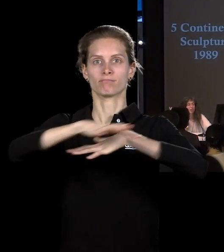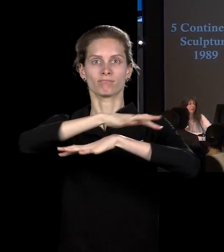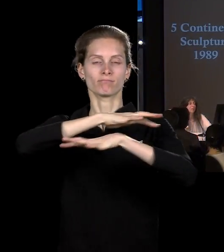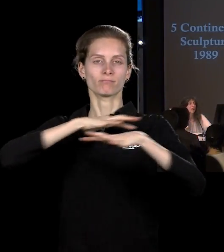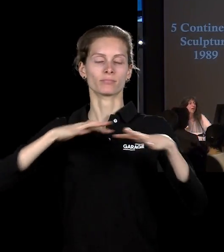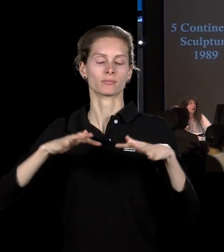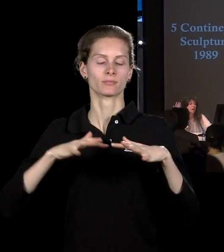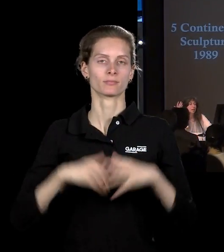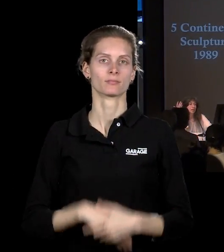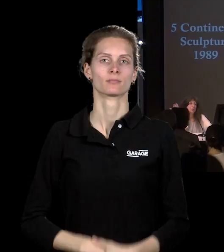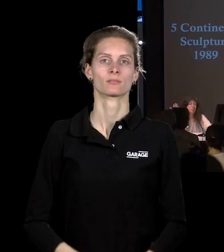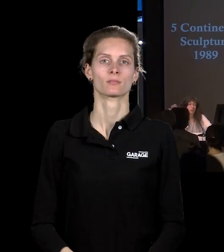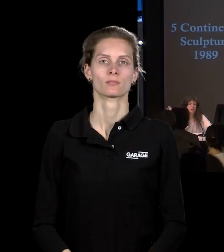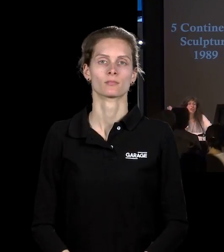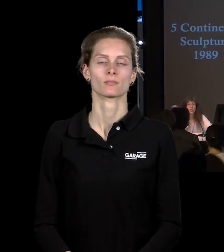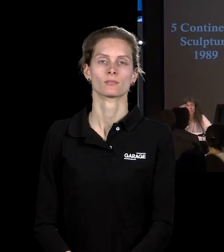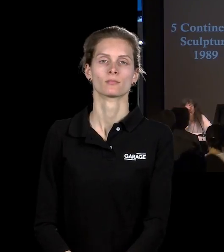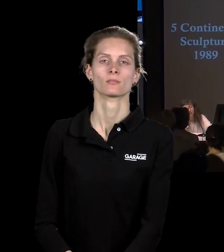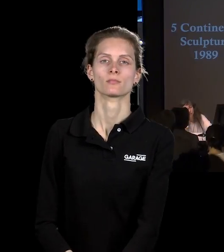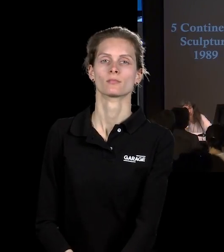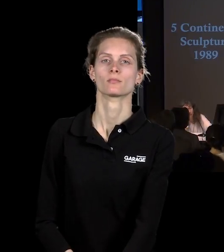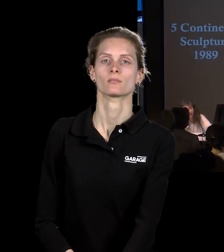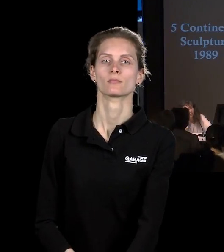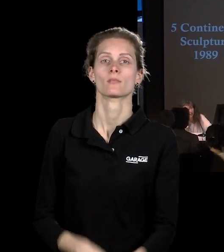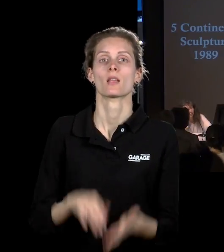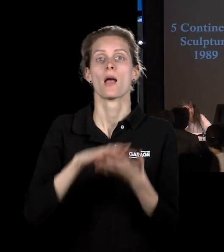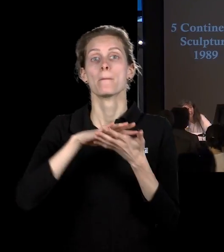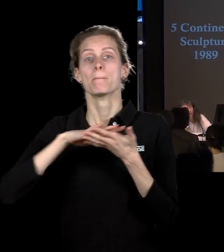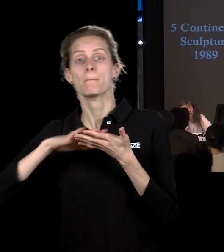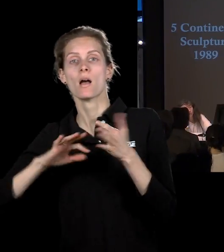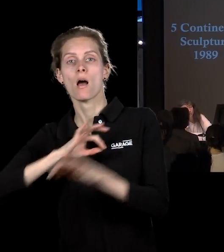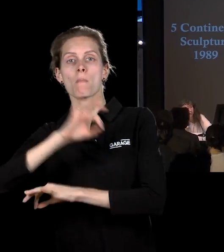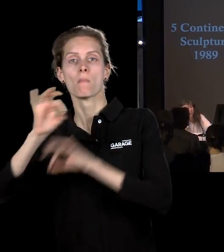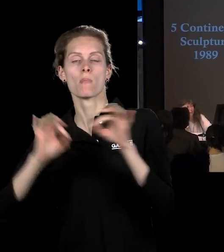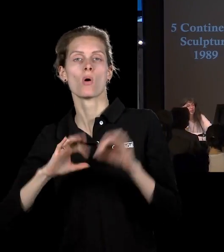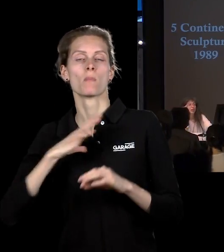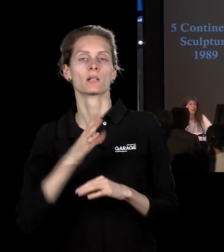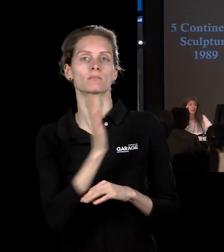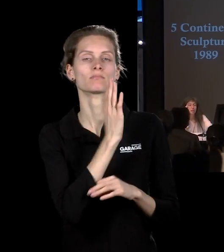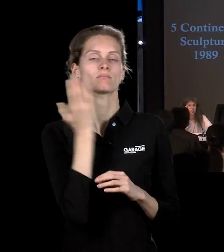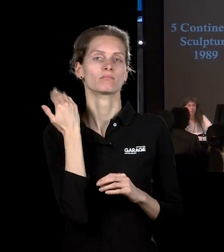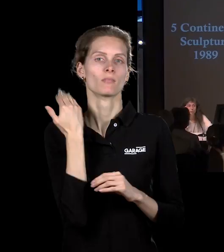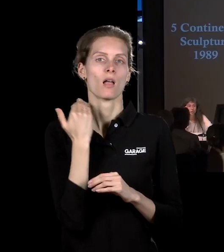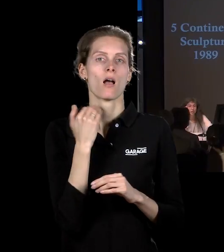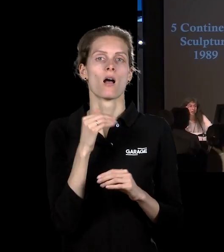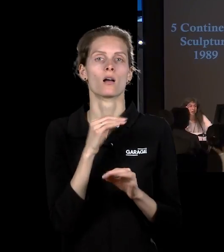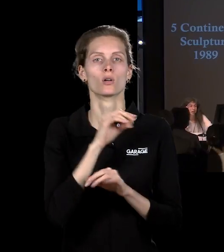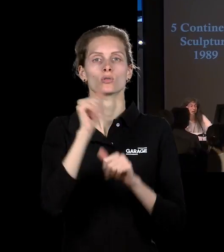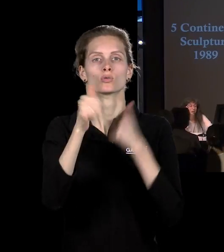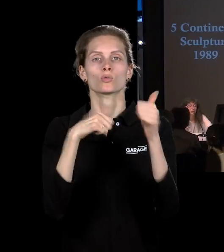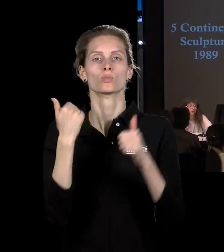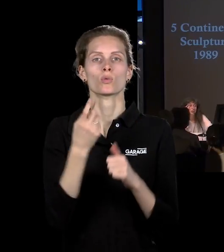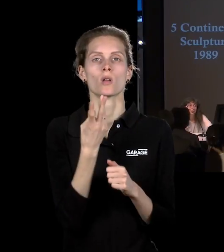еще тогда. И продолжение проекта трех континентов, скульптура пяти континентов, вот такой вот